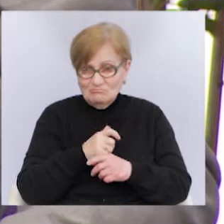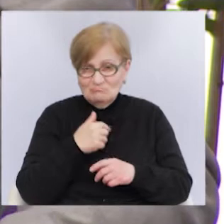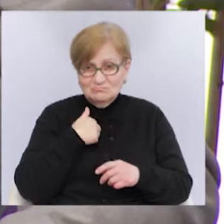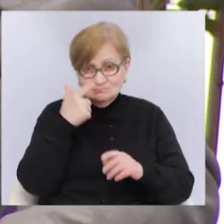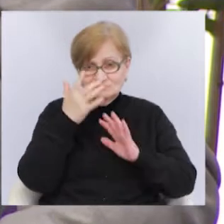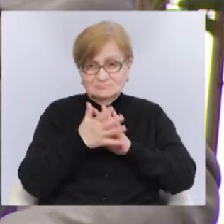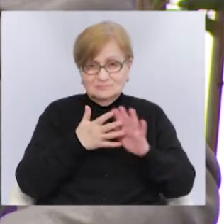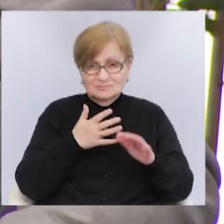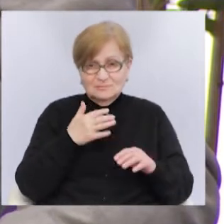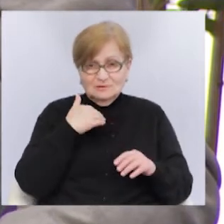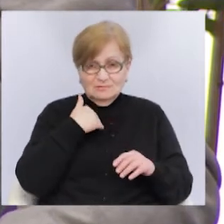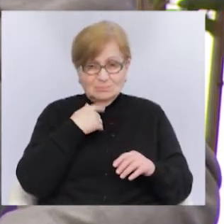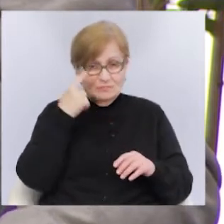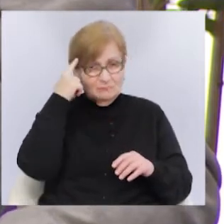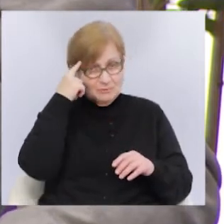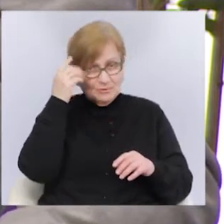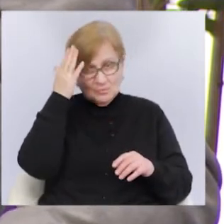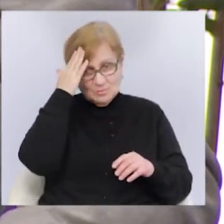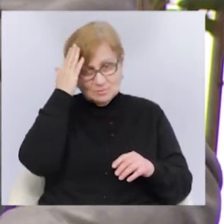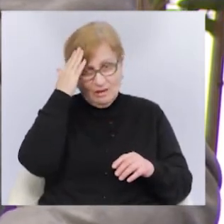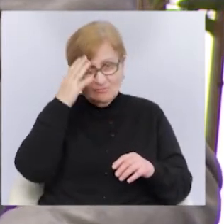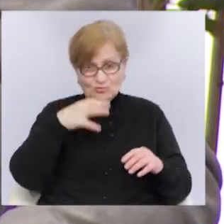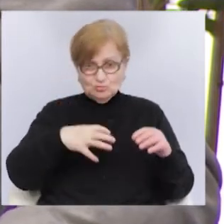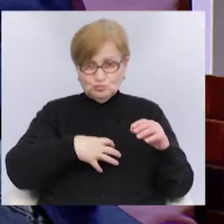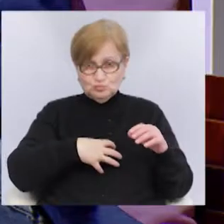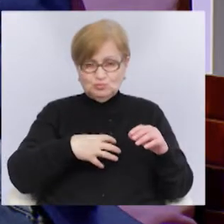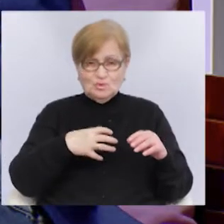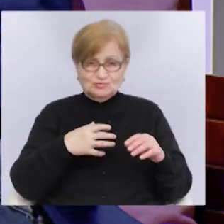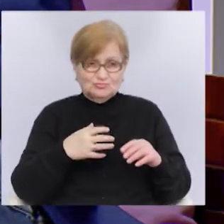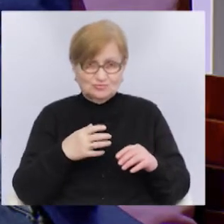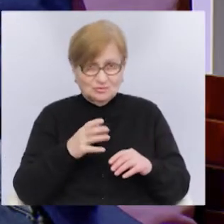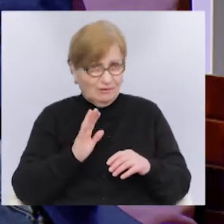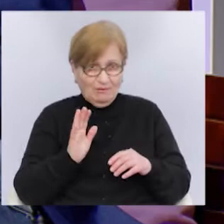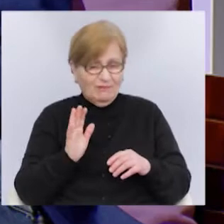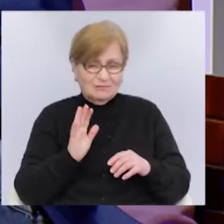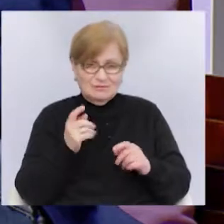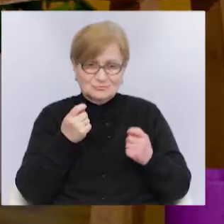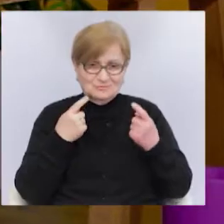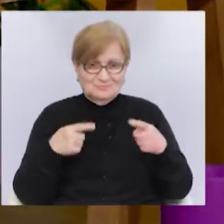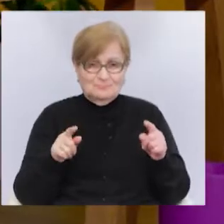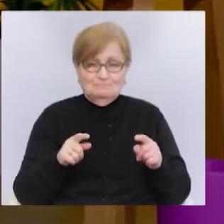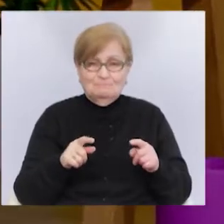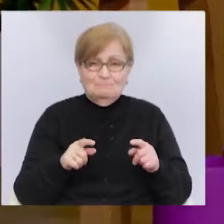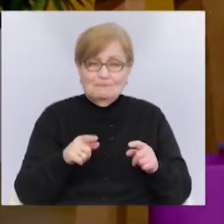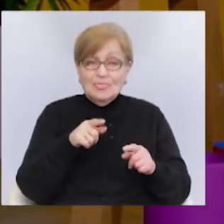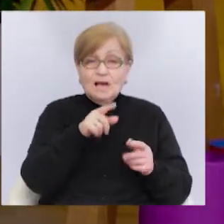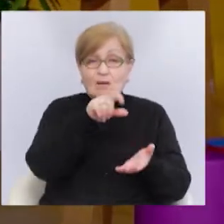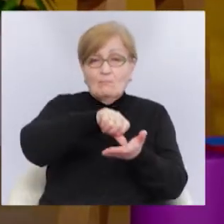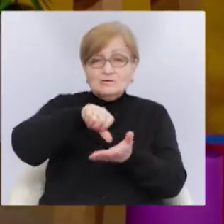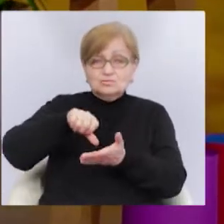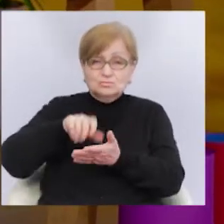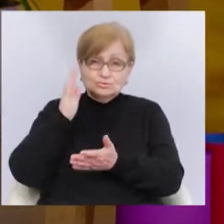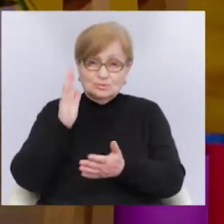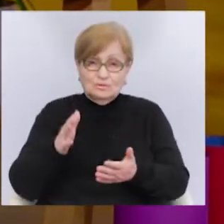ზოგ კაც უნას თავი შუაში ექნება, ზოგს თავში და ზოგს ბოლოში. სხვა ასე არა, მაგრამ არა. უბრალოდ პერსონაჟები